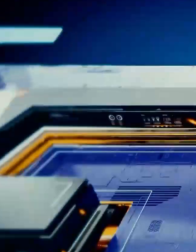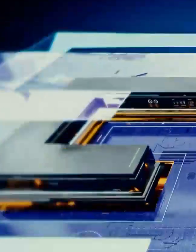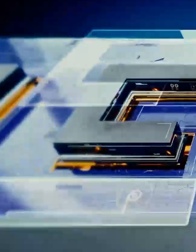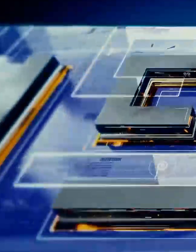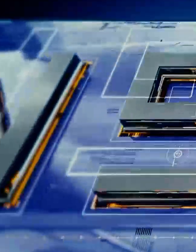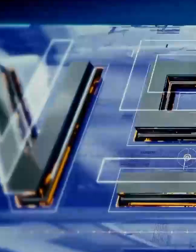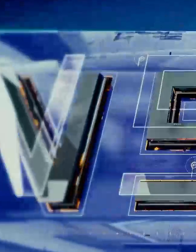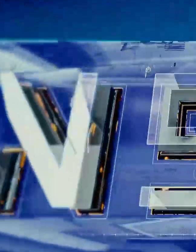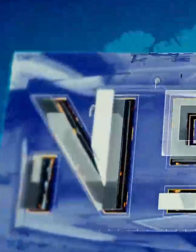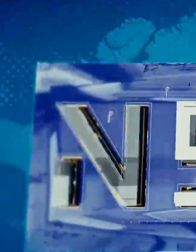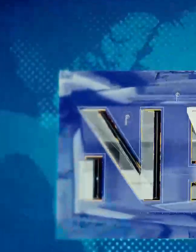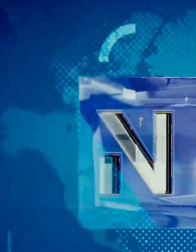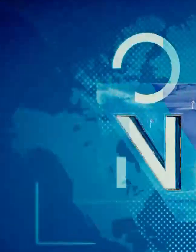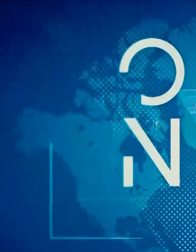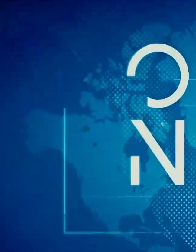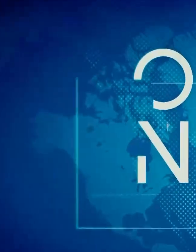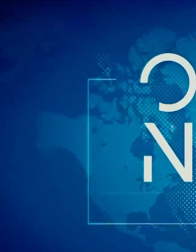Υπότιτλοι AUTHORWAVE